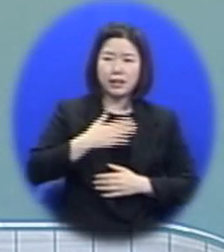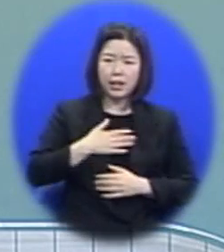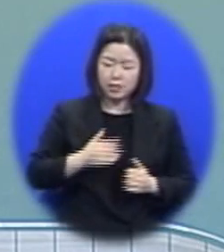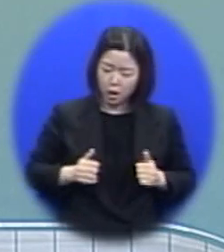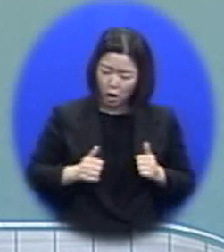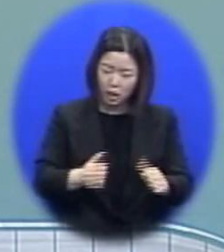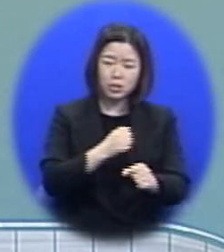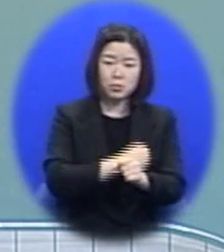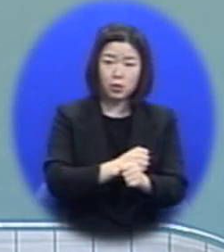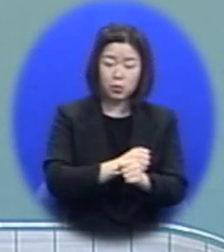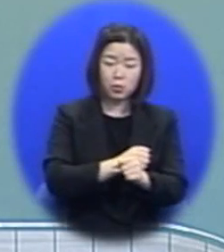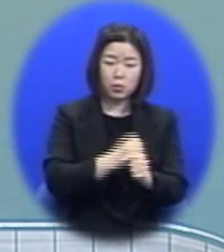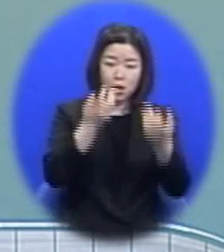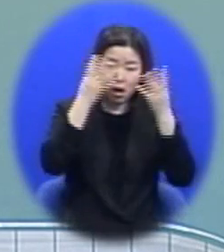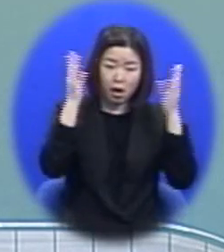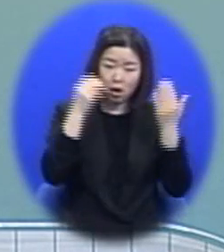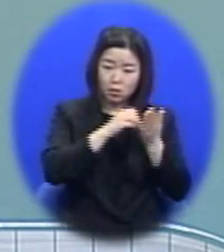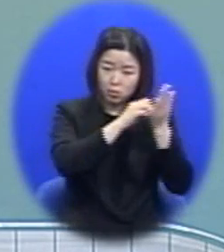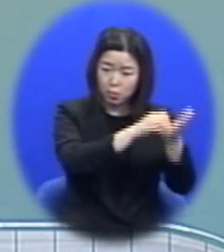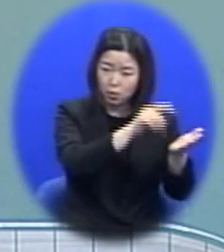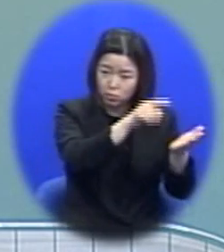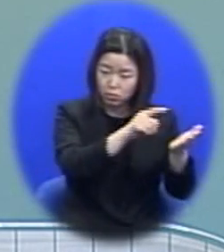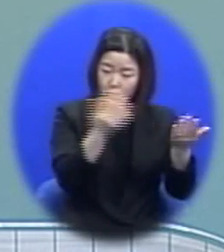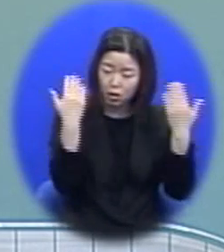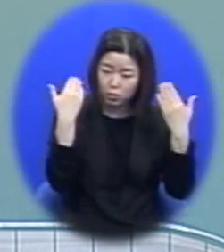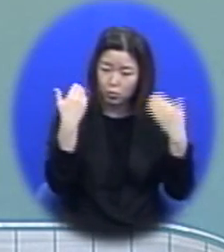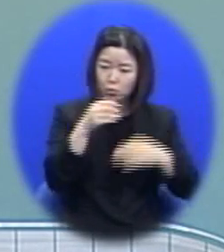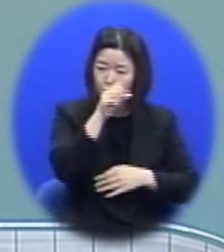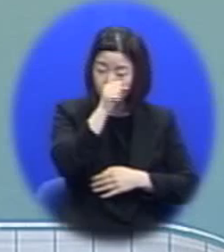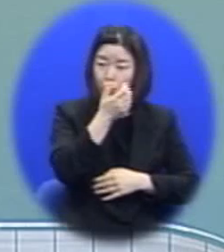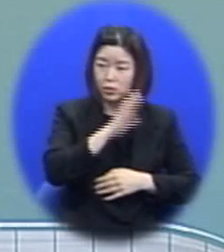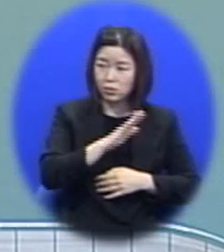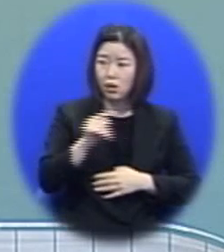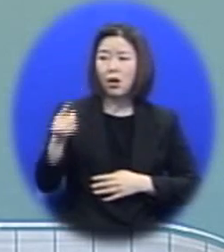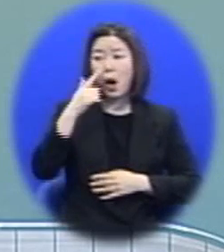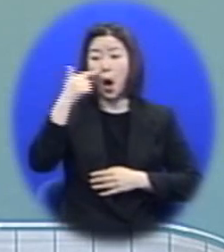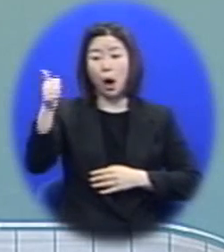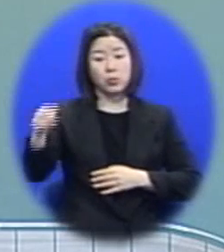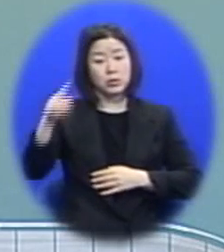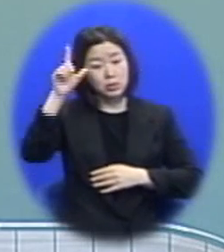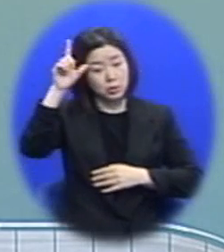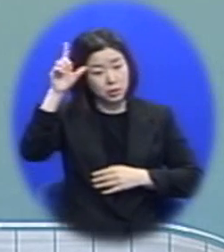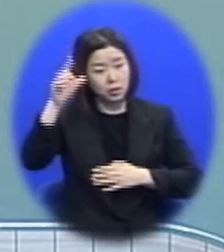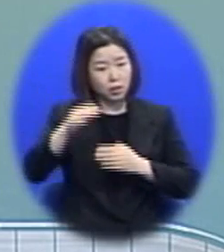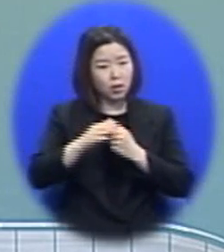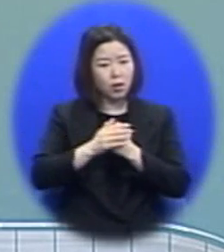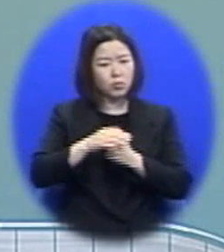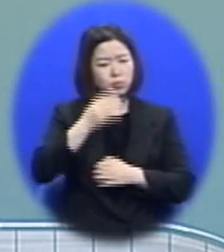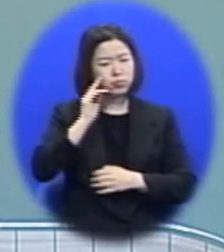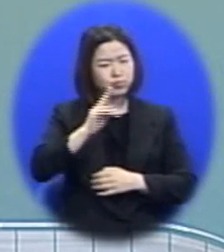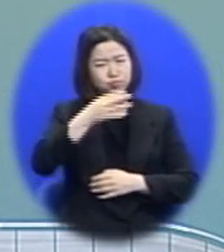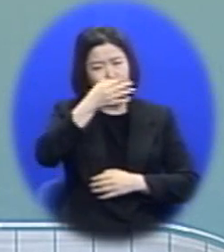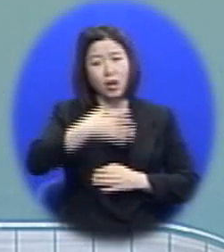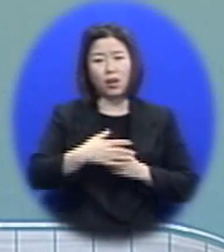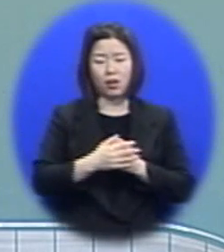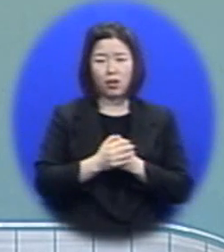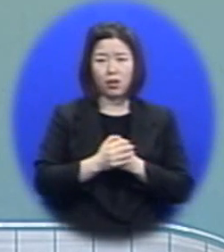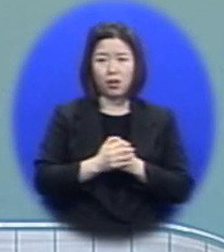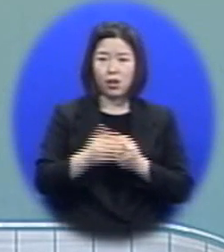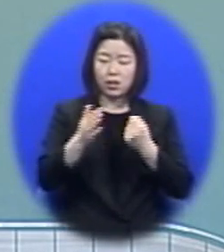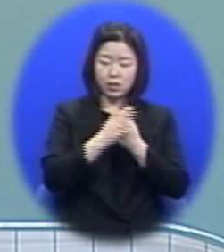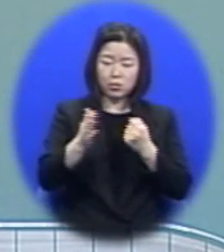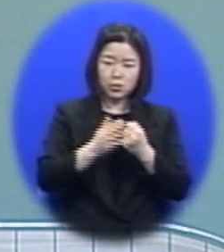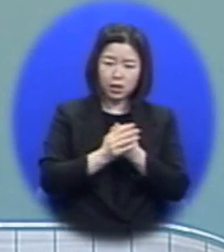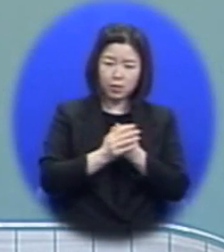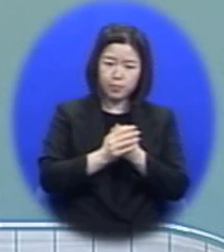대학교에 만족하였 아버지의 그 기대가 너무 힘들었다 그래서 고시 합격을 해서 아버지로부터 인정